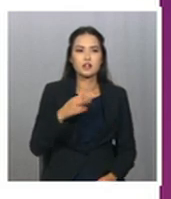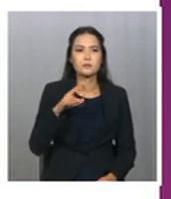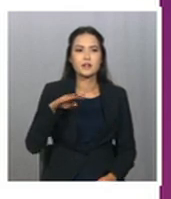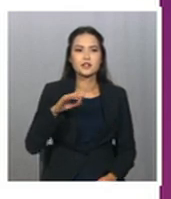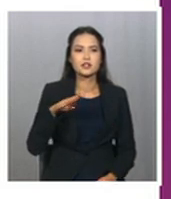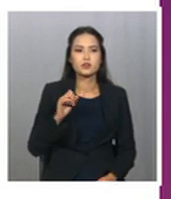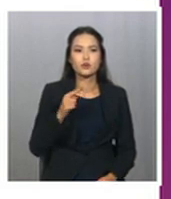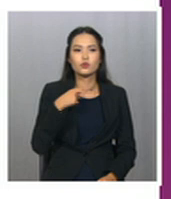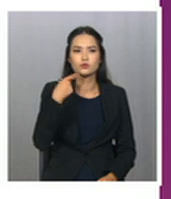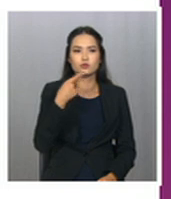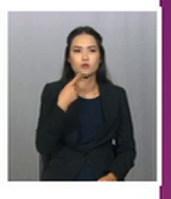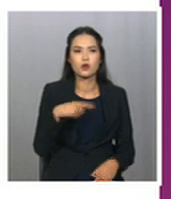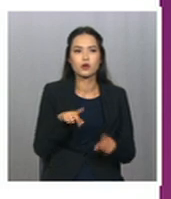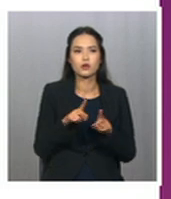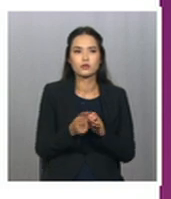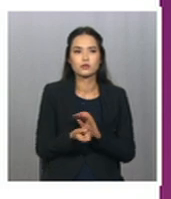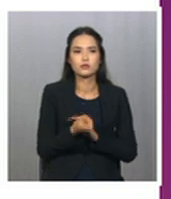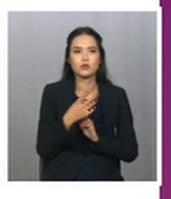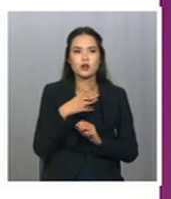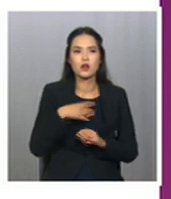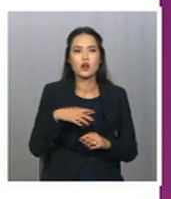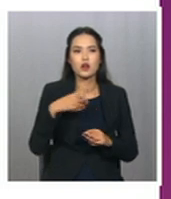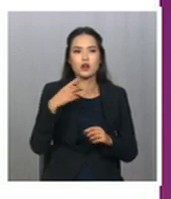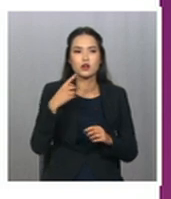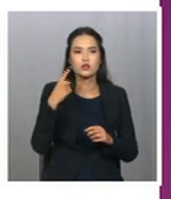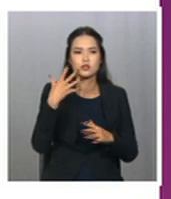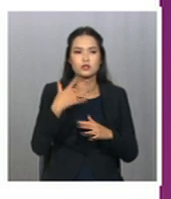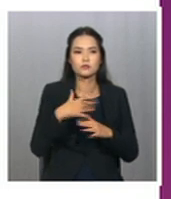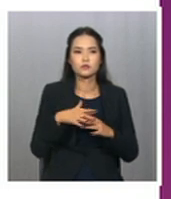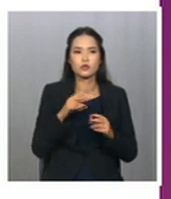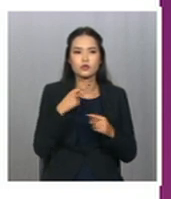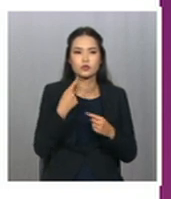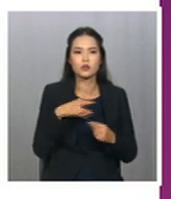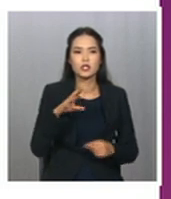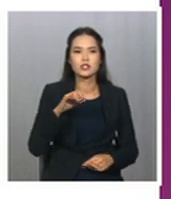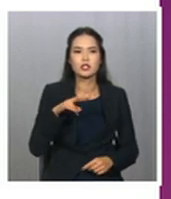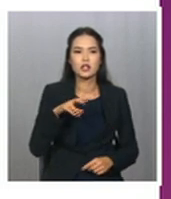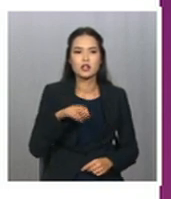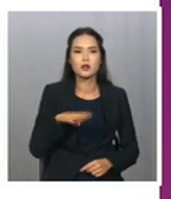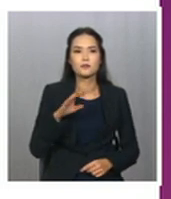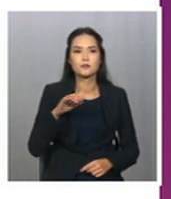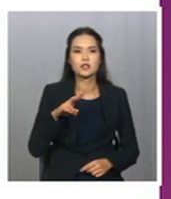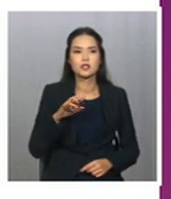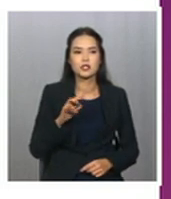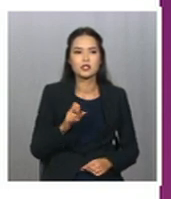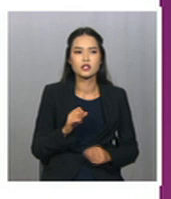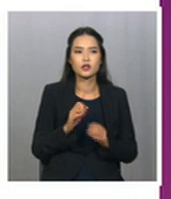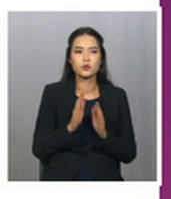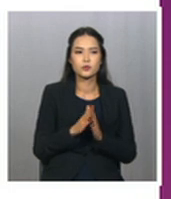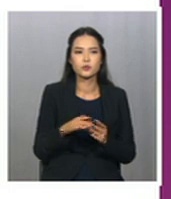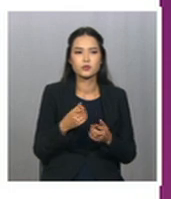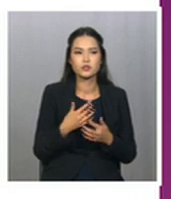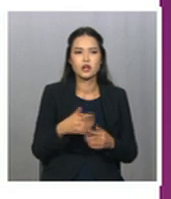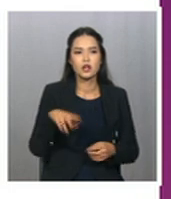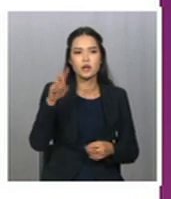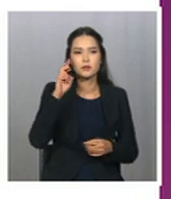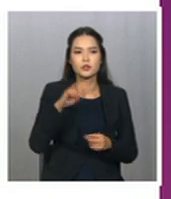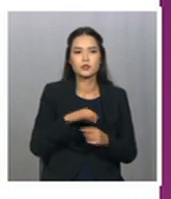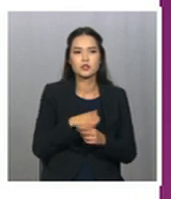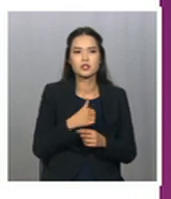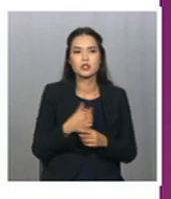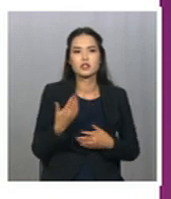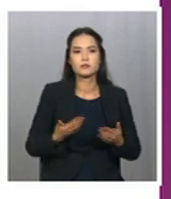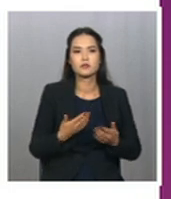деген сөзінен шыққан, ұжымдық үндеу, талап, тілектер, өтініштер. Мемлекет басшысына